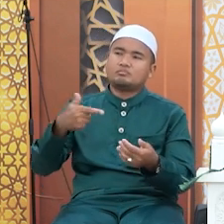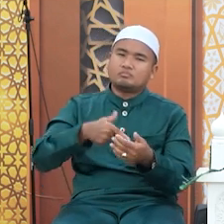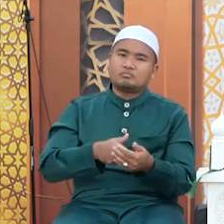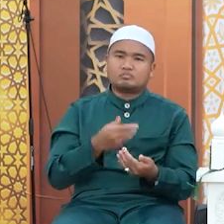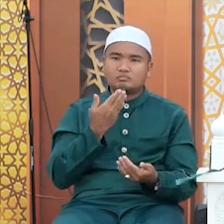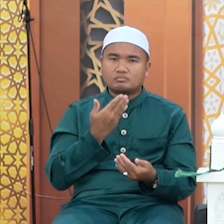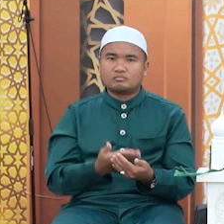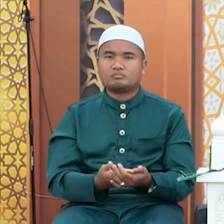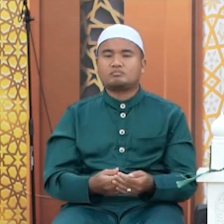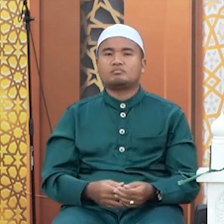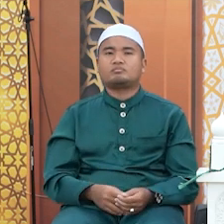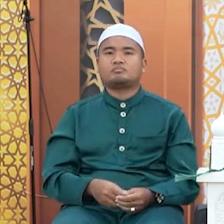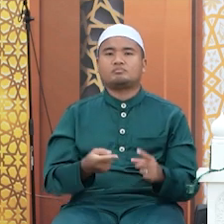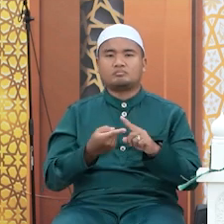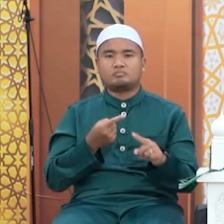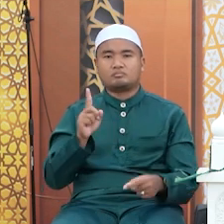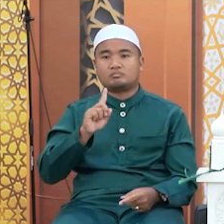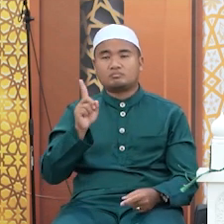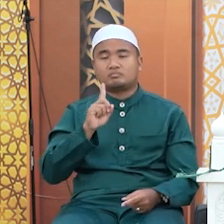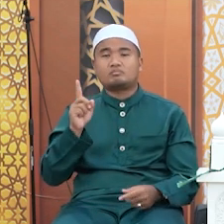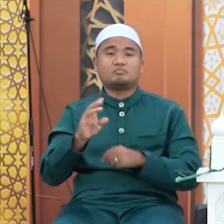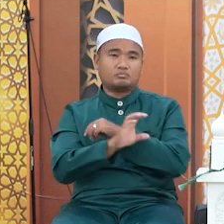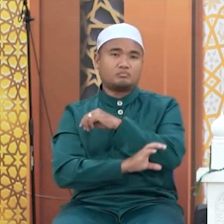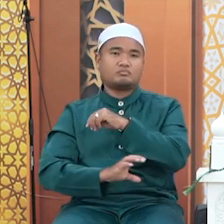negara, mana-mana orang.